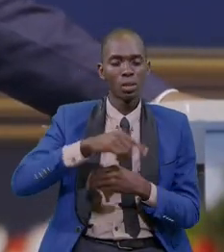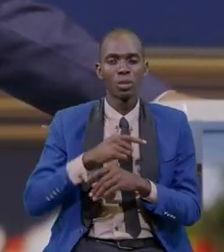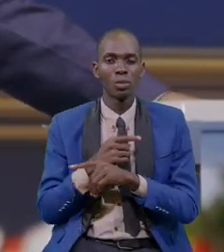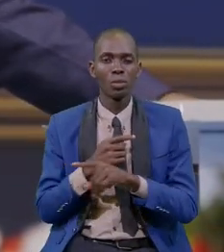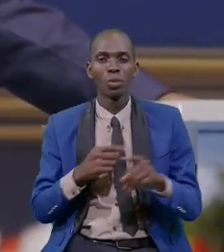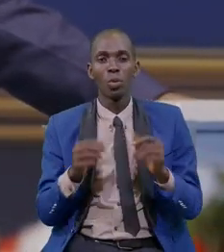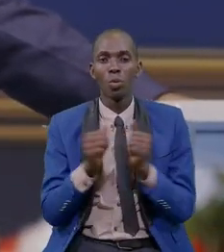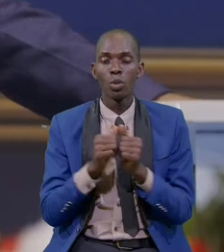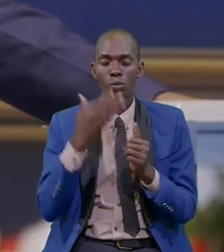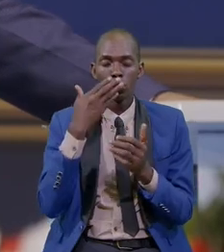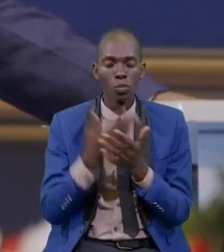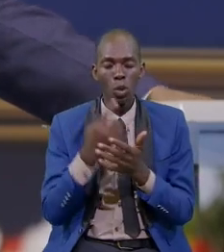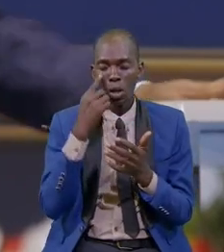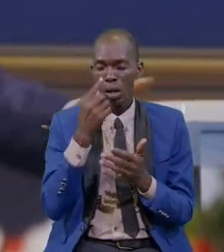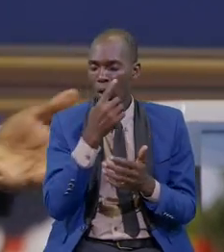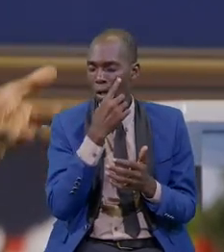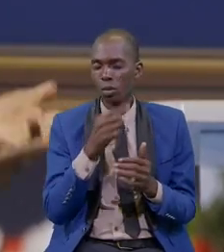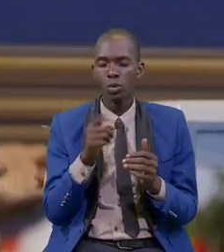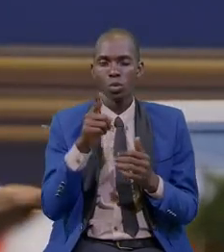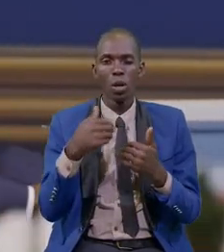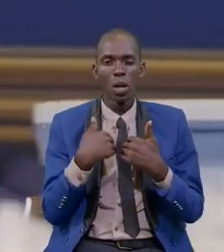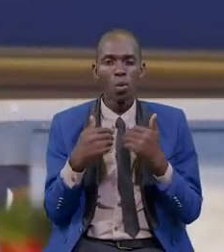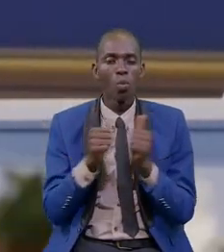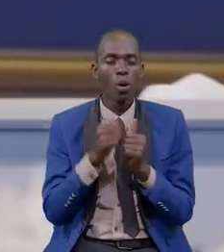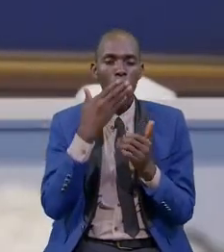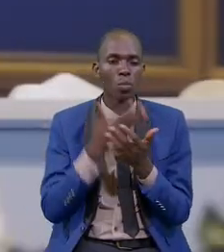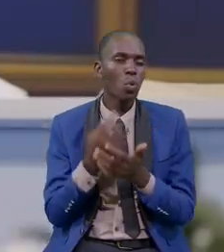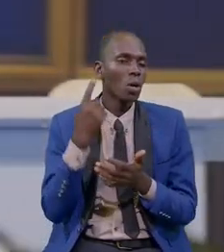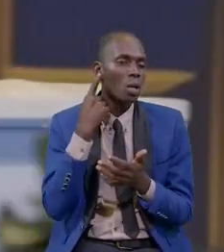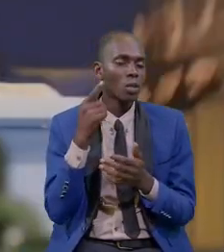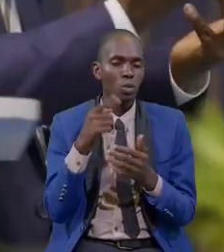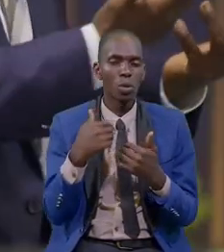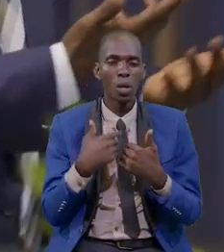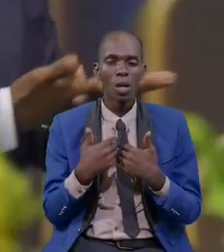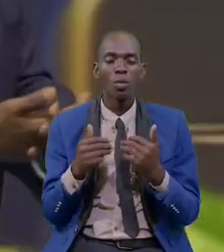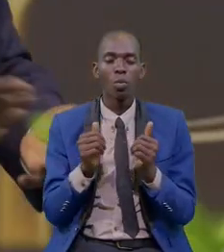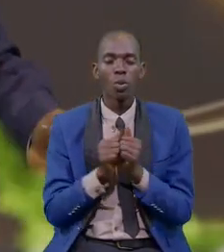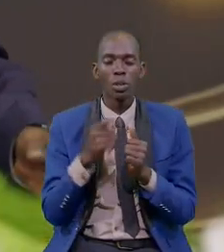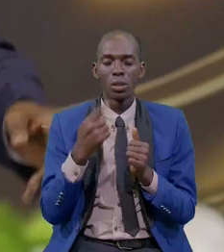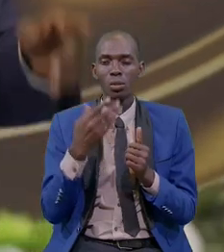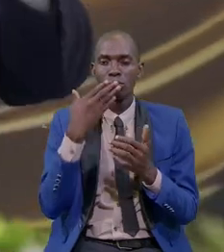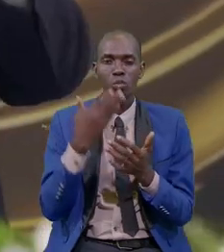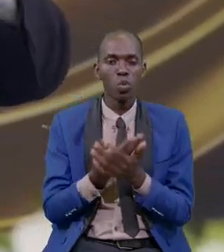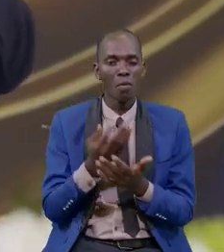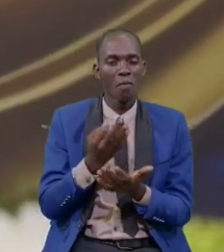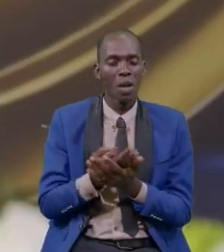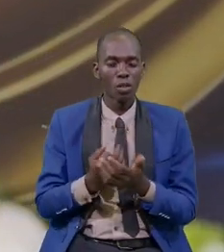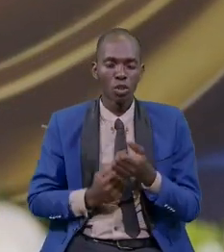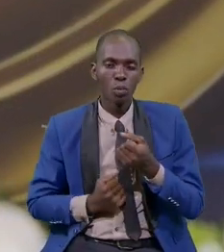les bons yeux que vous avez, avec les bonnes oreilles que vous avez, avec les bons, le support financier que vous